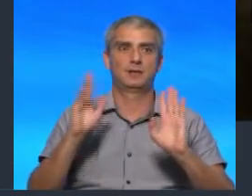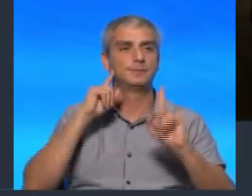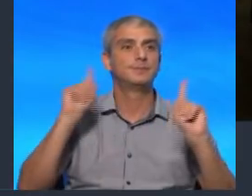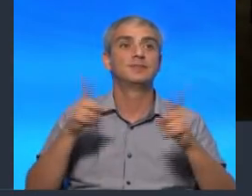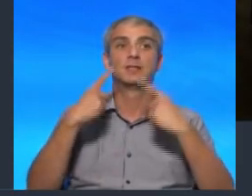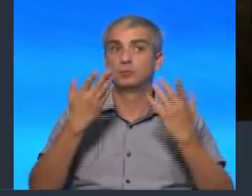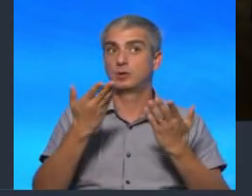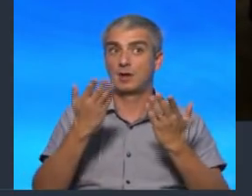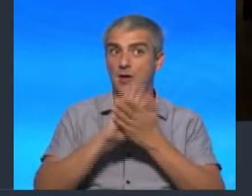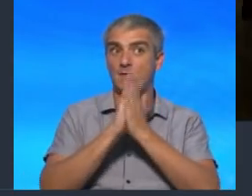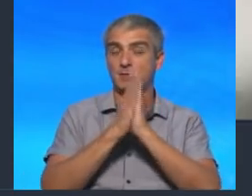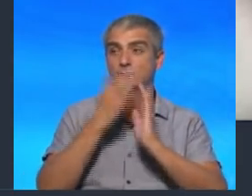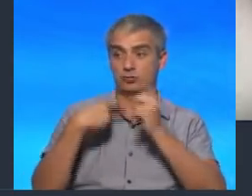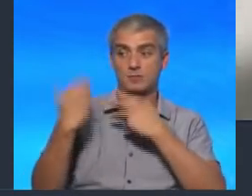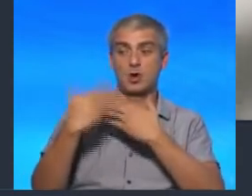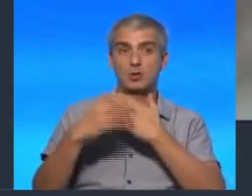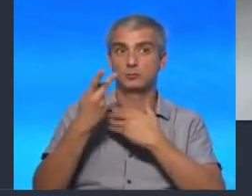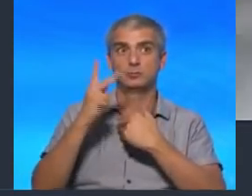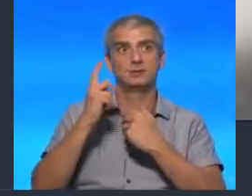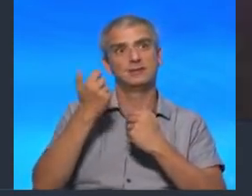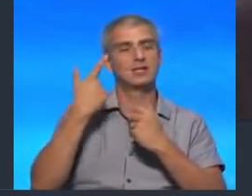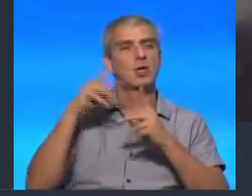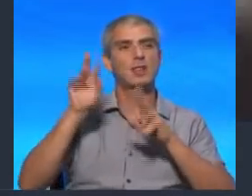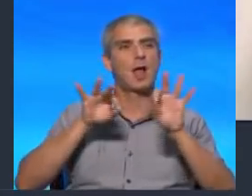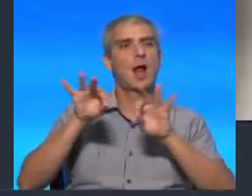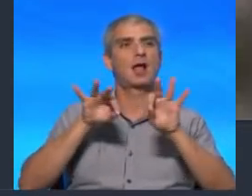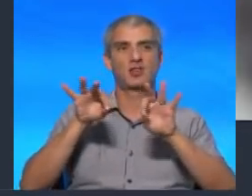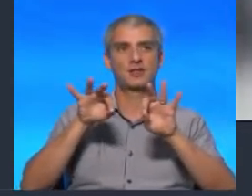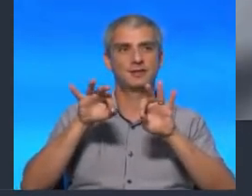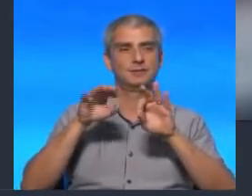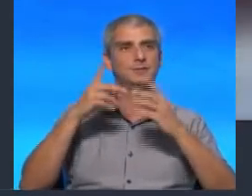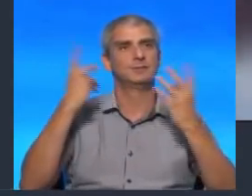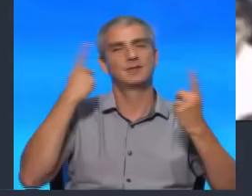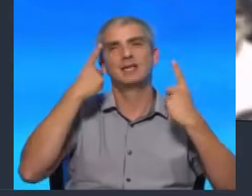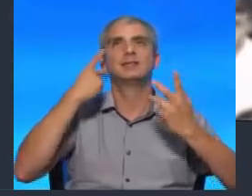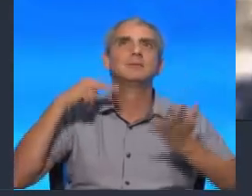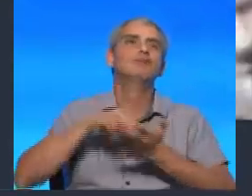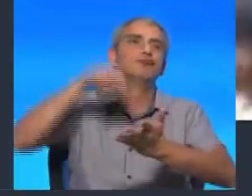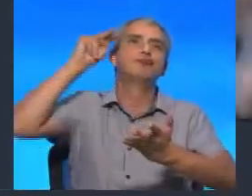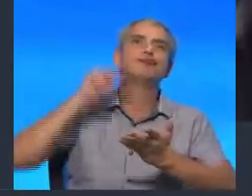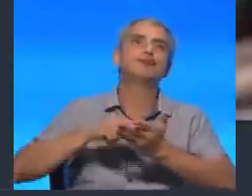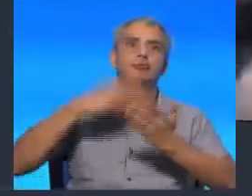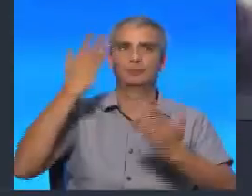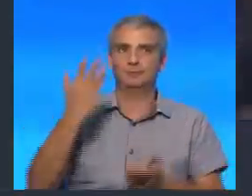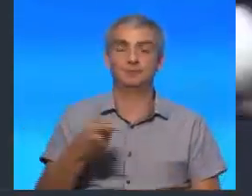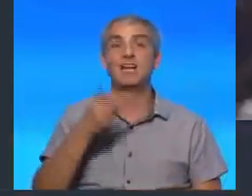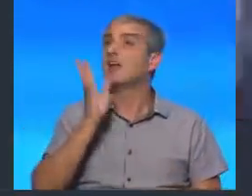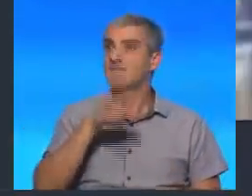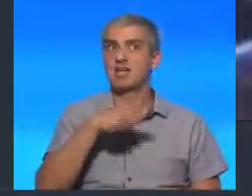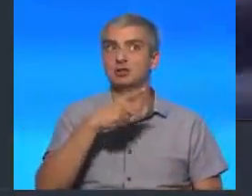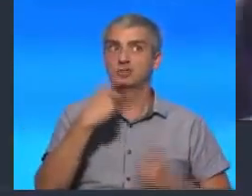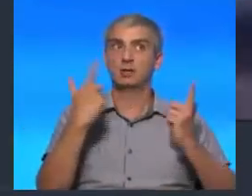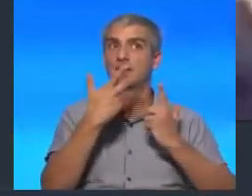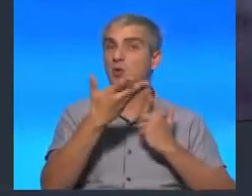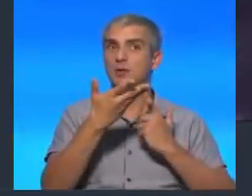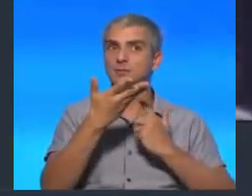מוזיקה, שאגב הופכת להיות בשנים האחרונות קצת אלקטרונית גם. מרימים את החסידים לשמיים. ויש באירועים ההמוניים